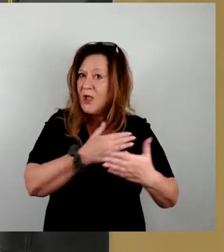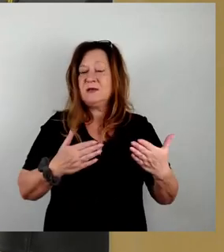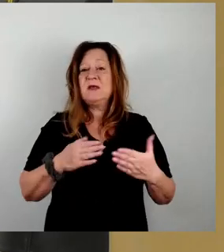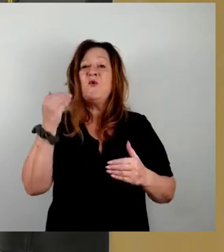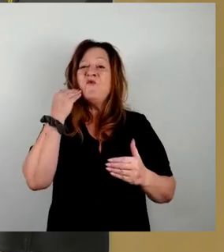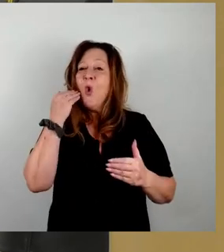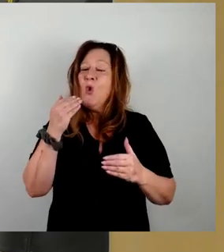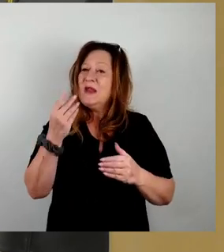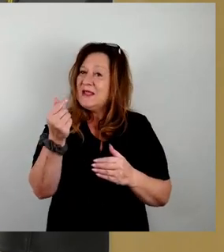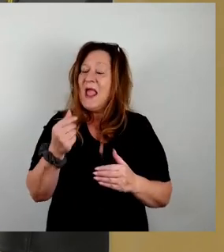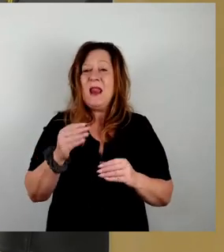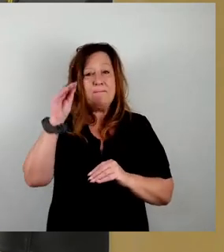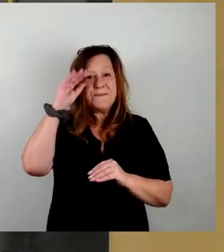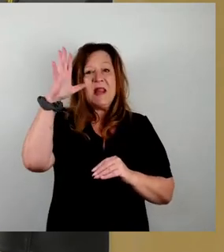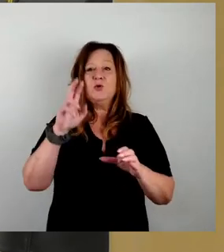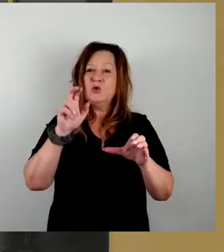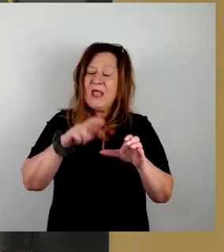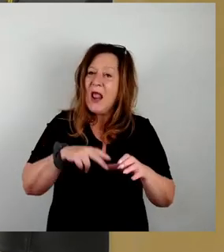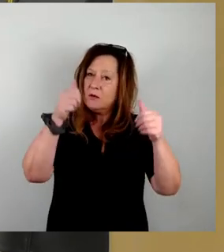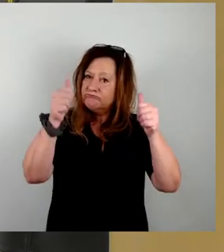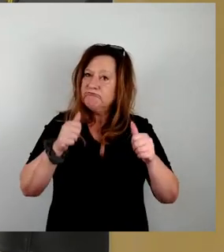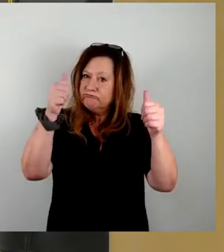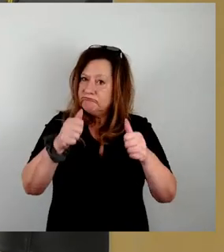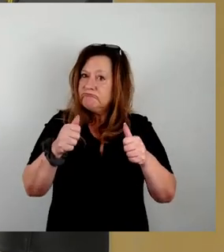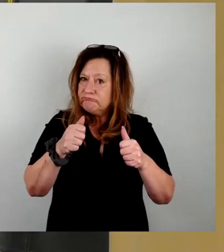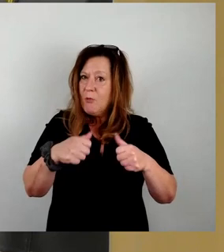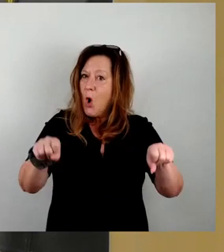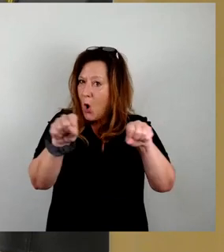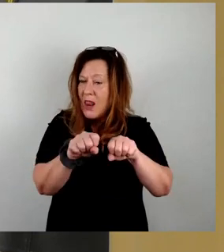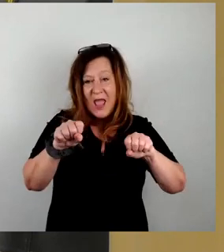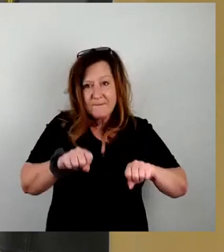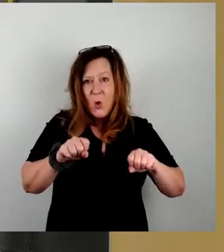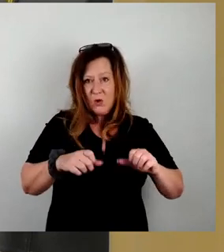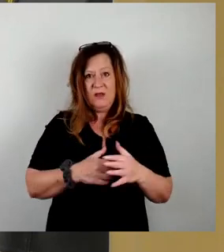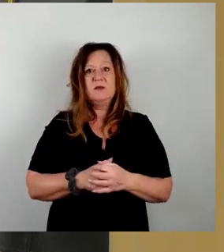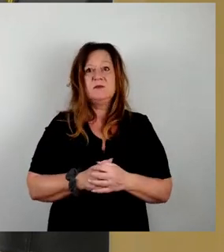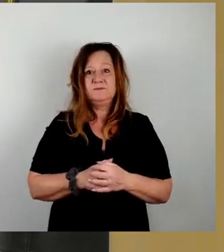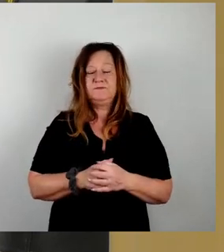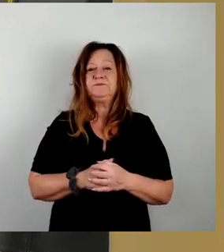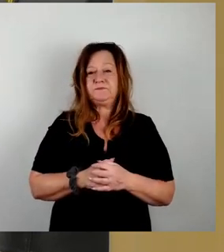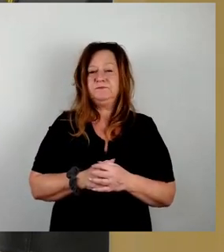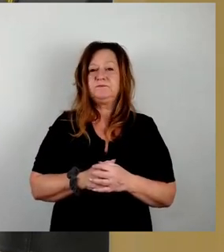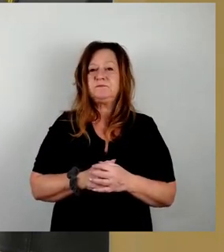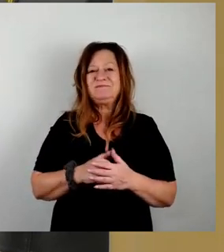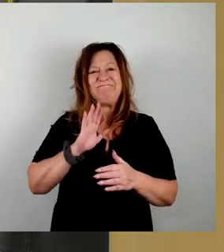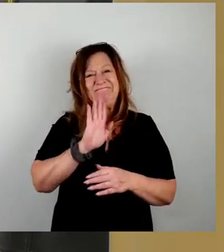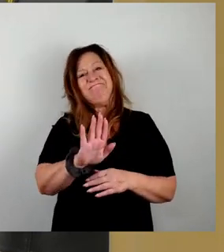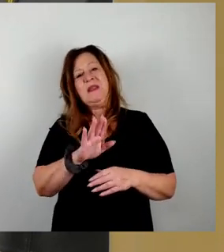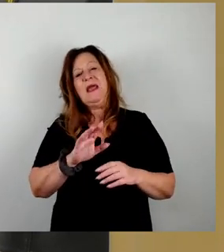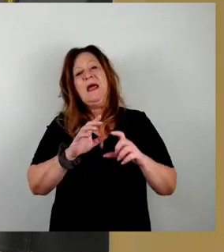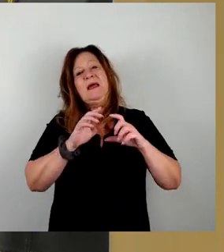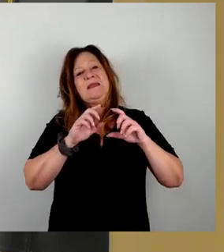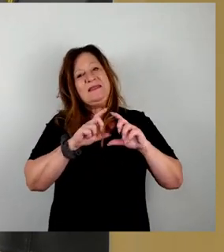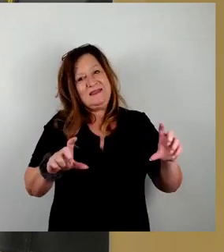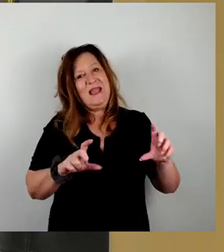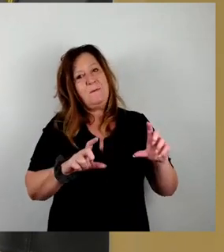Teilhabe. Und das von Ihnen bezeichnete Thema ganz einfach ist hier